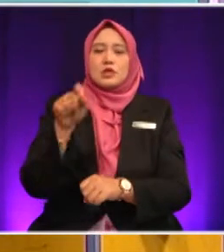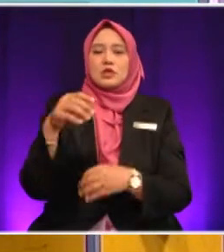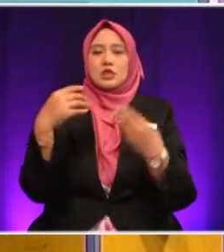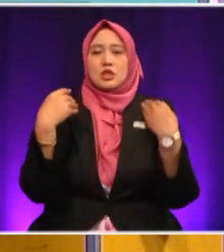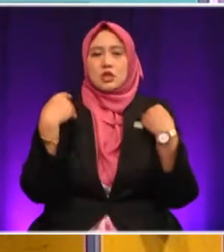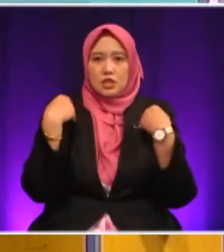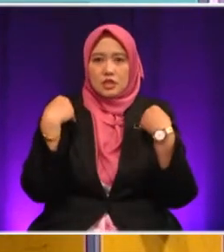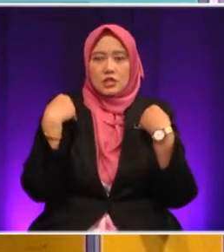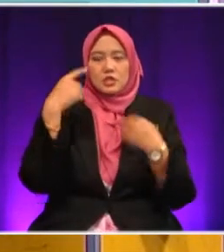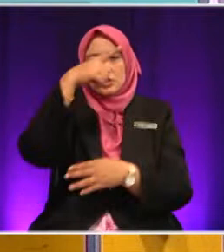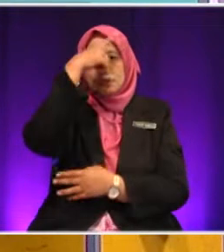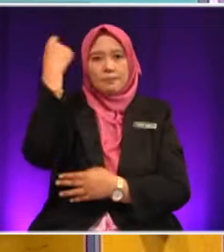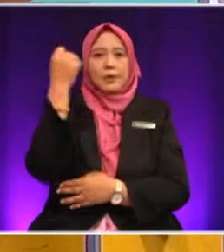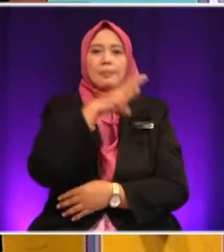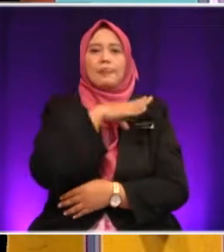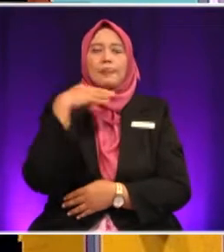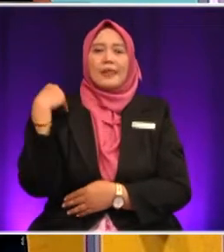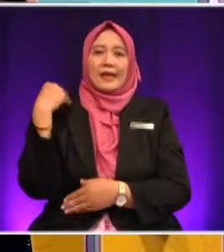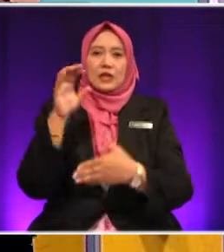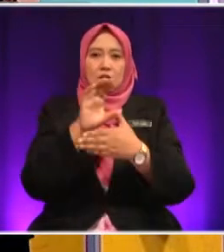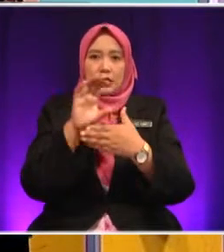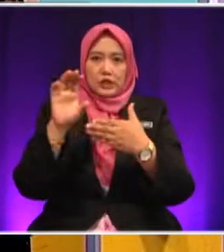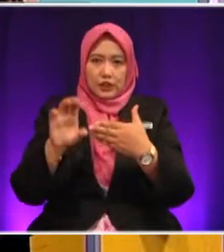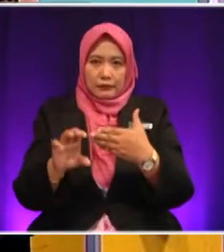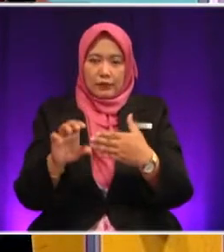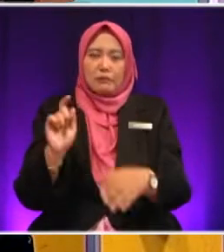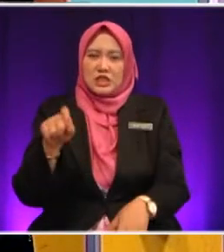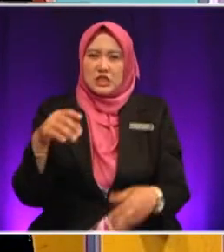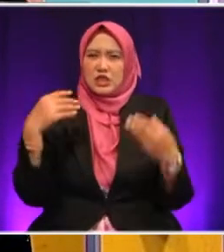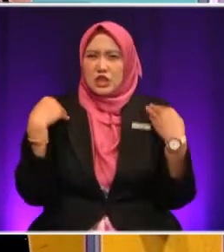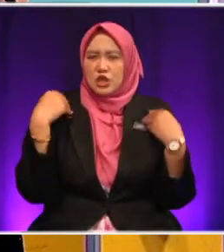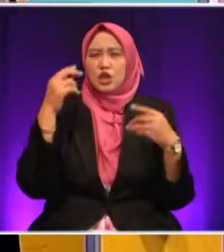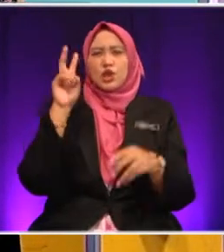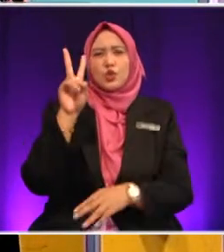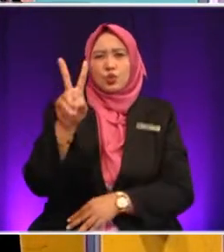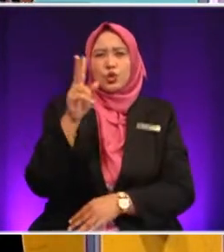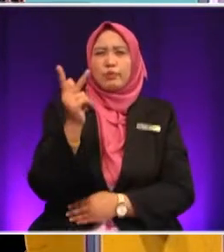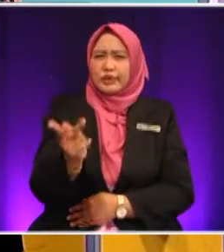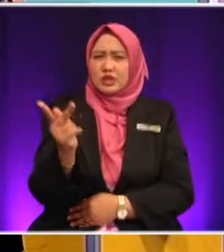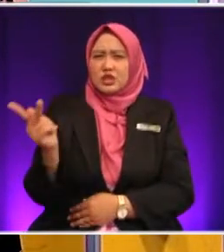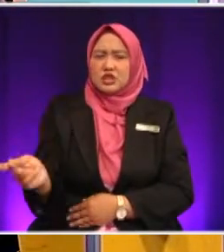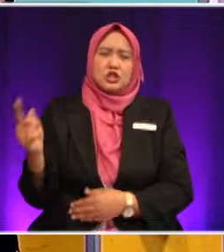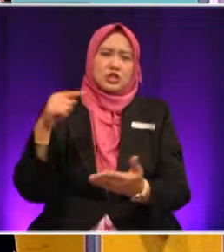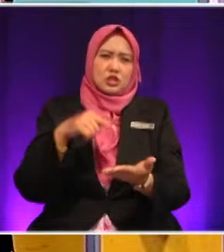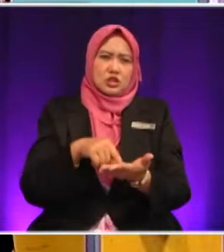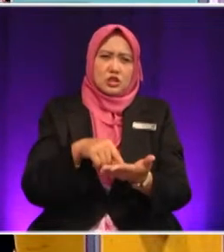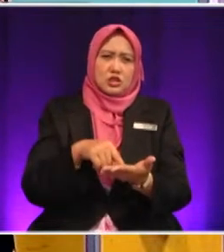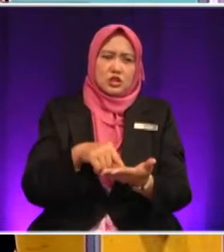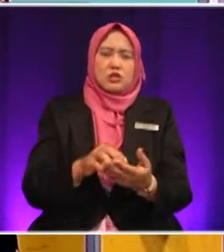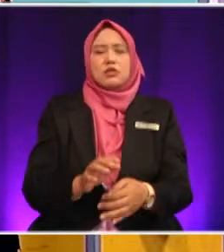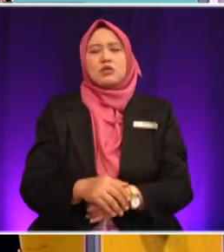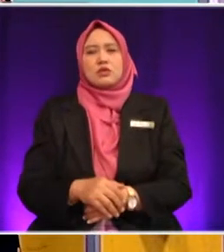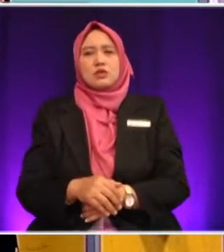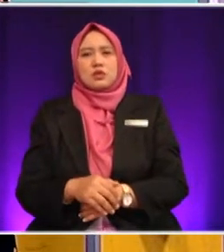negatif akibat atau sebab macam tubuh ya tapi pastikan ada dua kali ini pilih satu justifikasi pun sama tengok